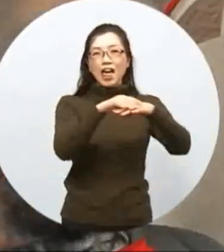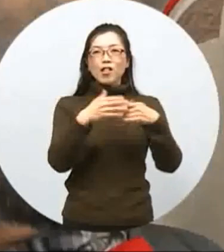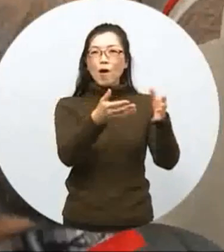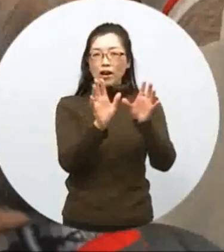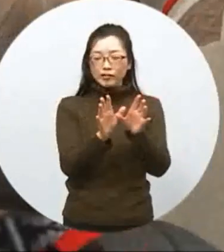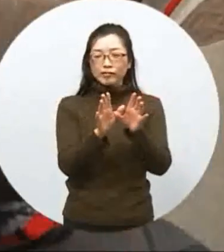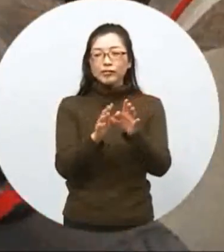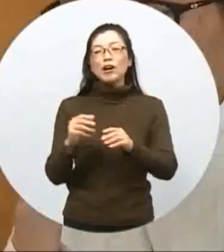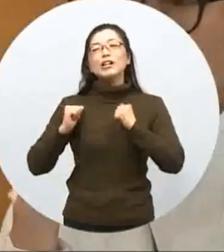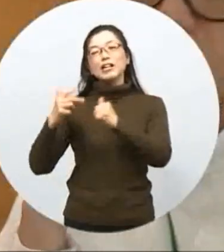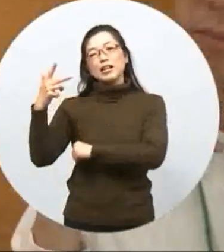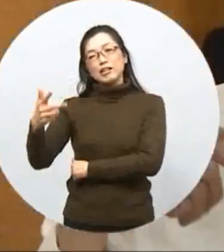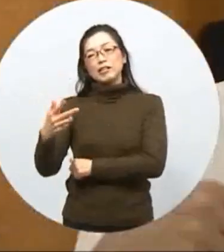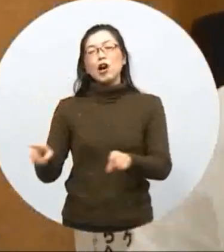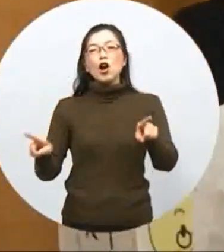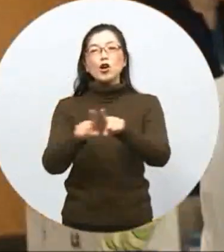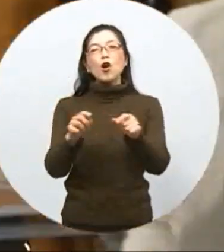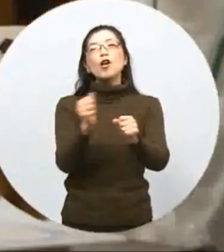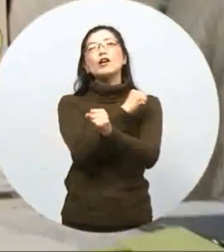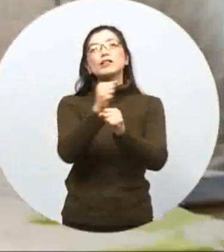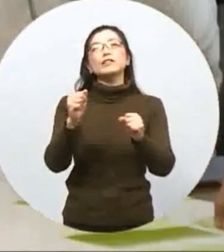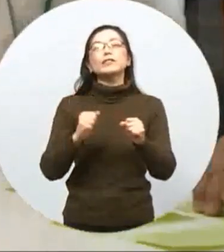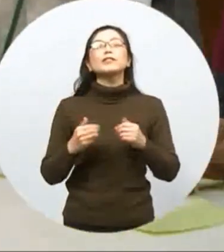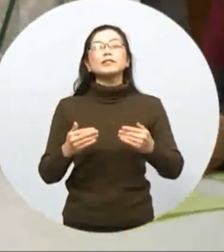共同事業で運営されています。